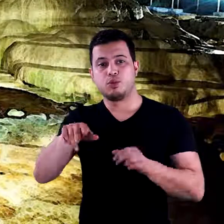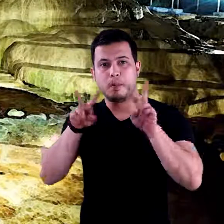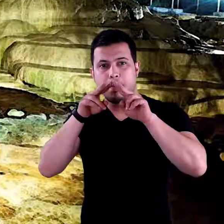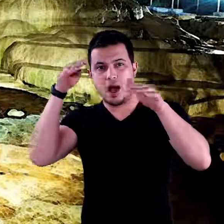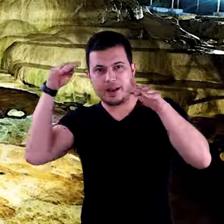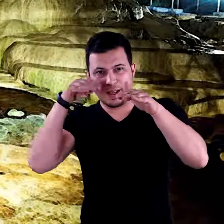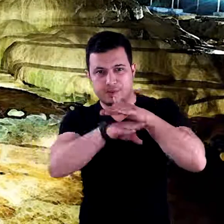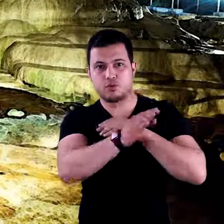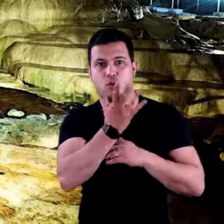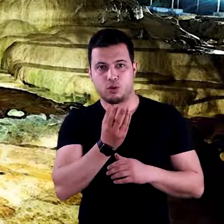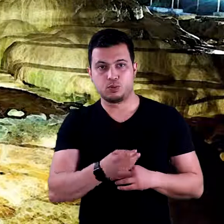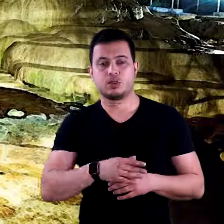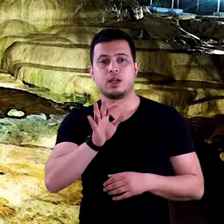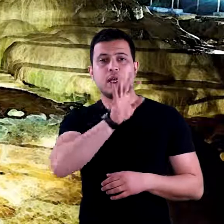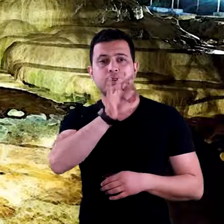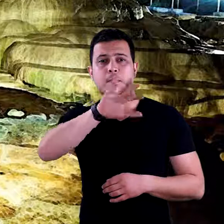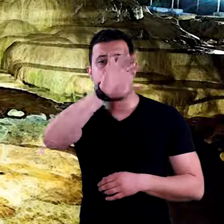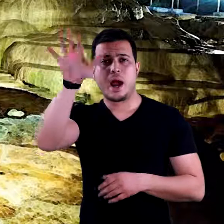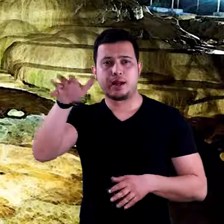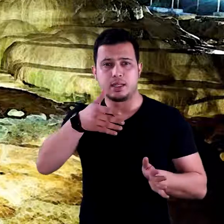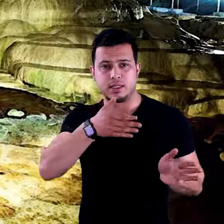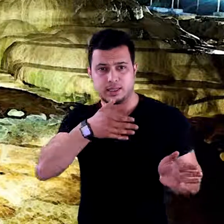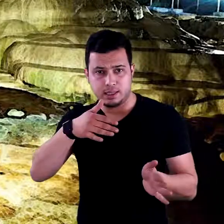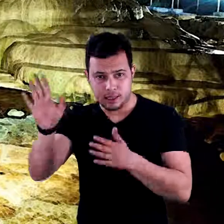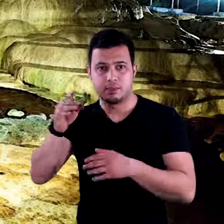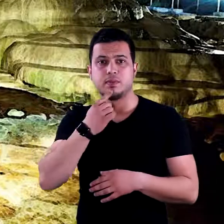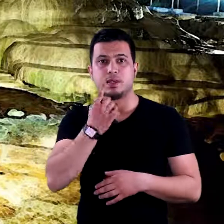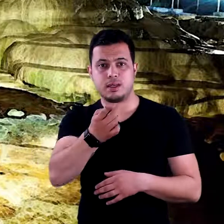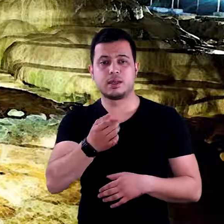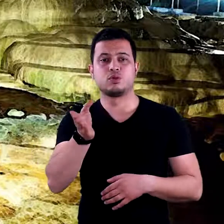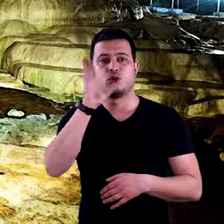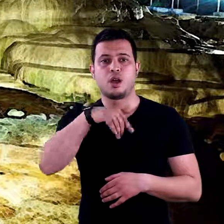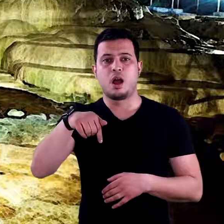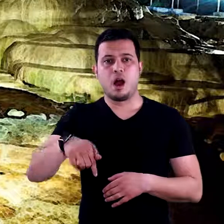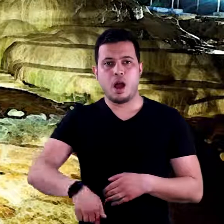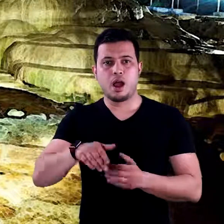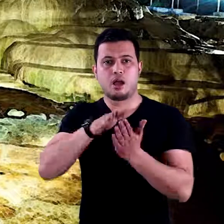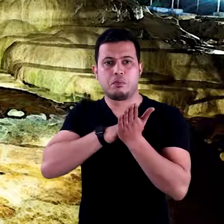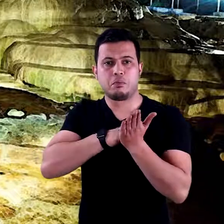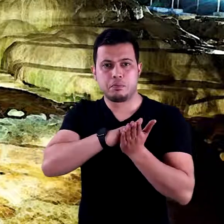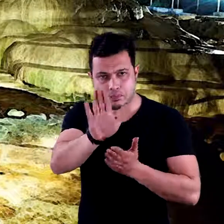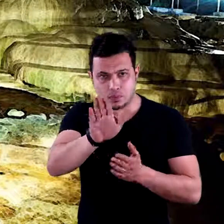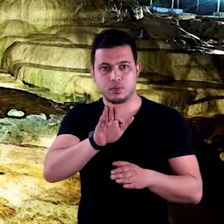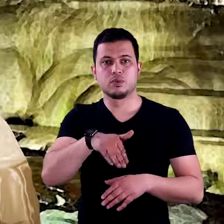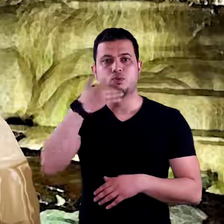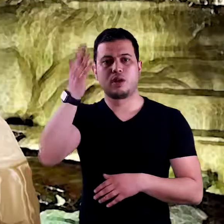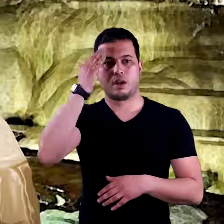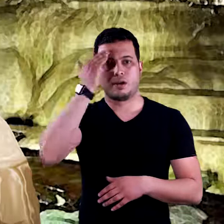gizlenmiş. Tam herkes gitti artık çıkayım derken ayağı kayıp suyun içine düşüp